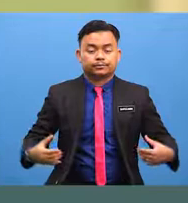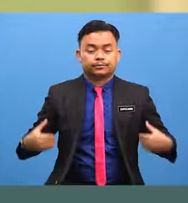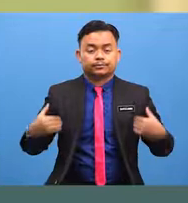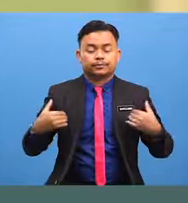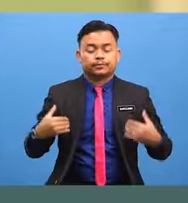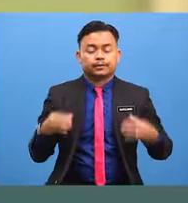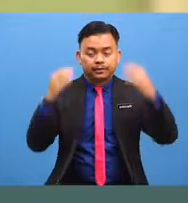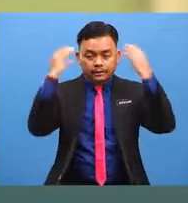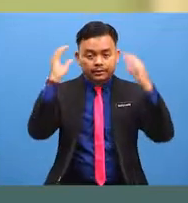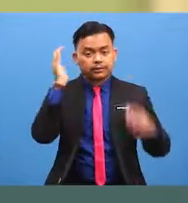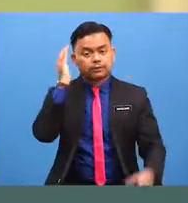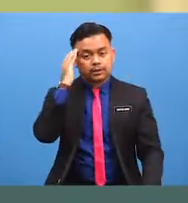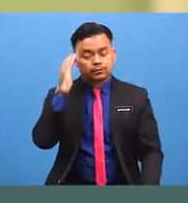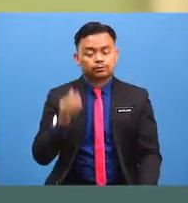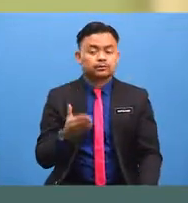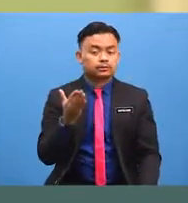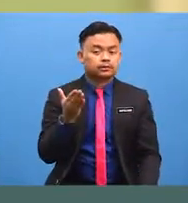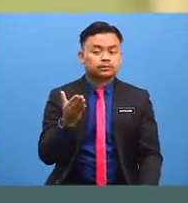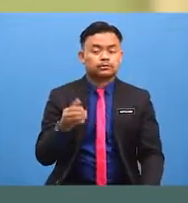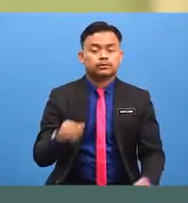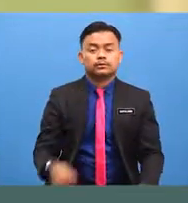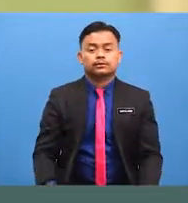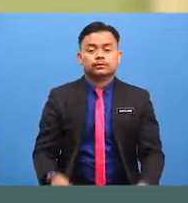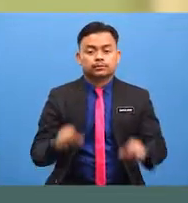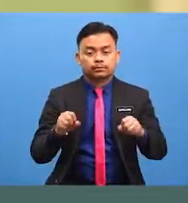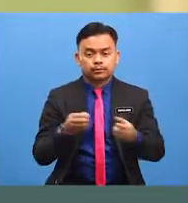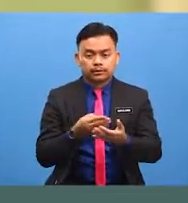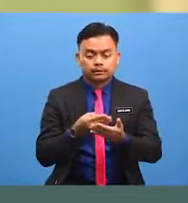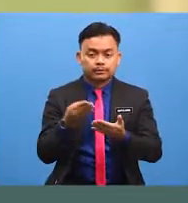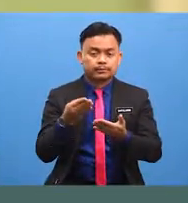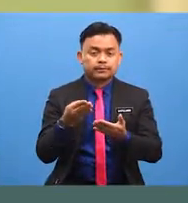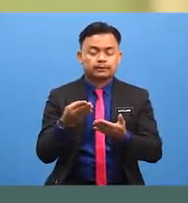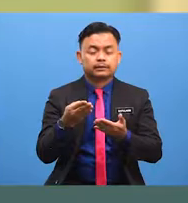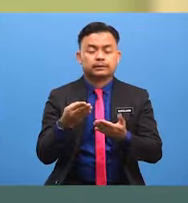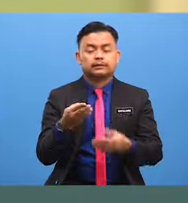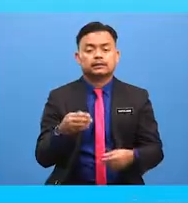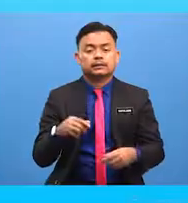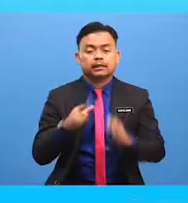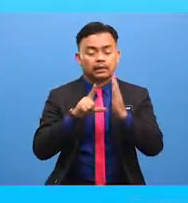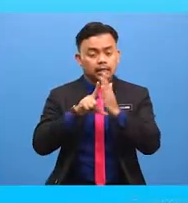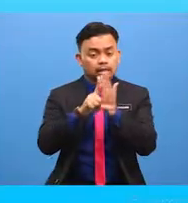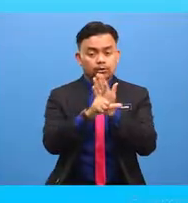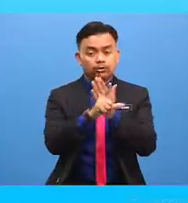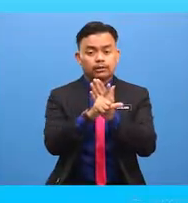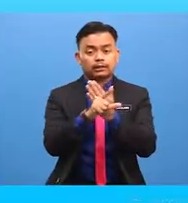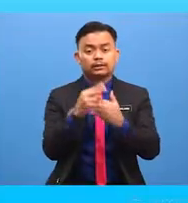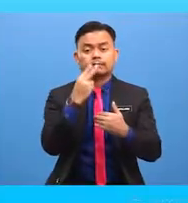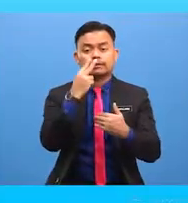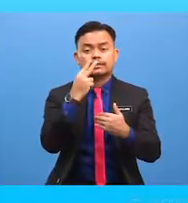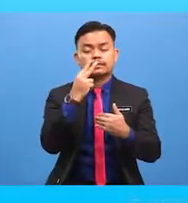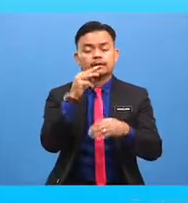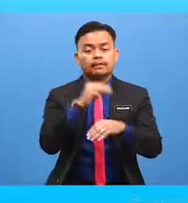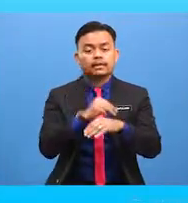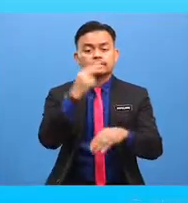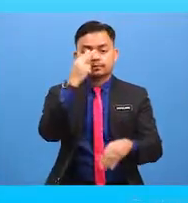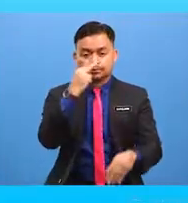pasti kamu boleh memberi laluan pernafasan semasa menghembus nafas. Cuba kamu